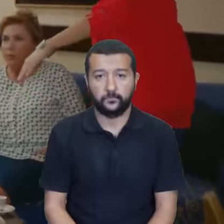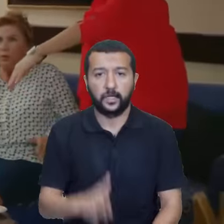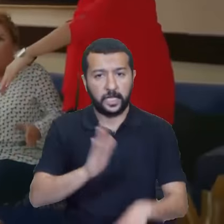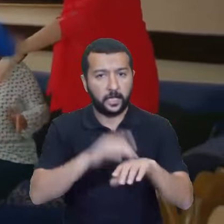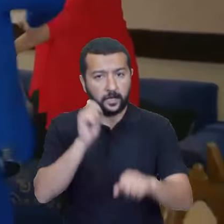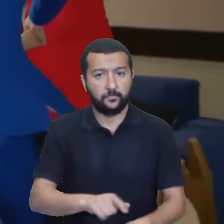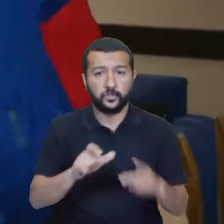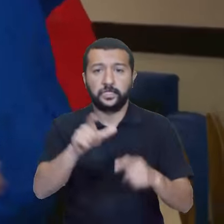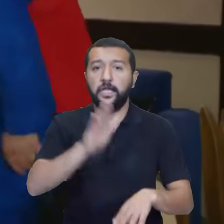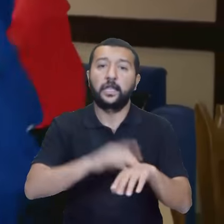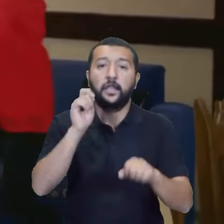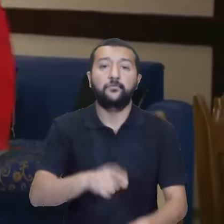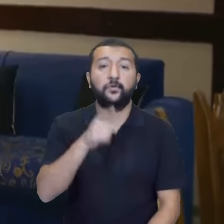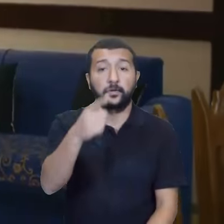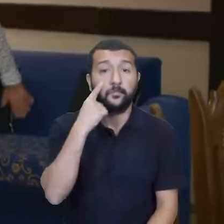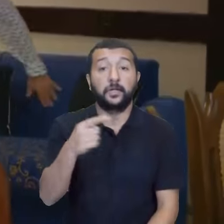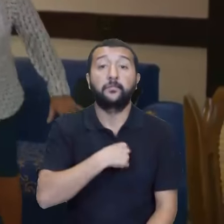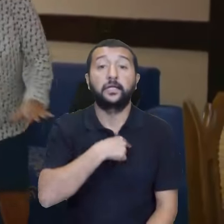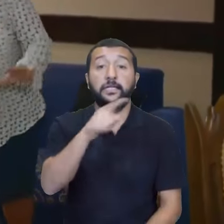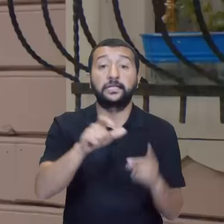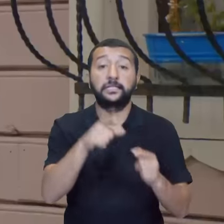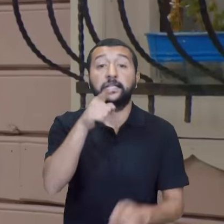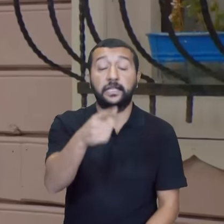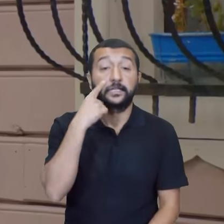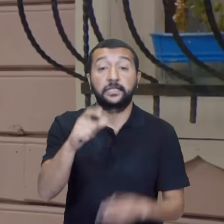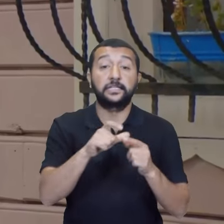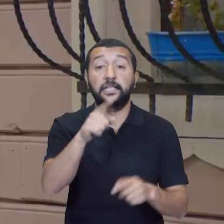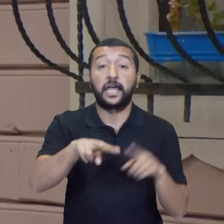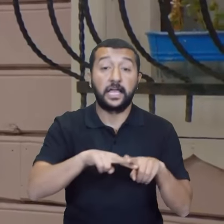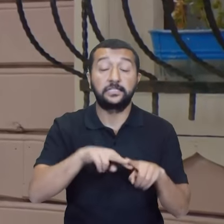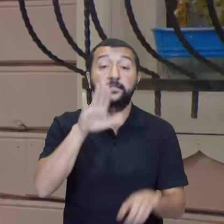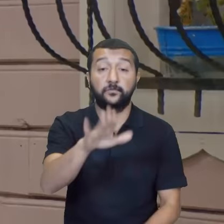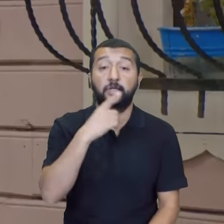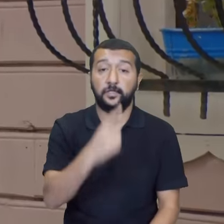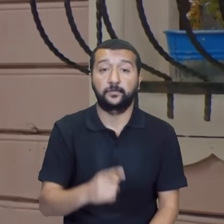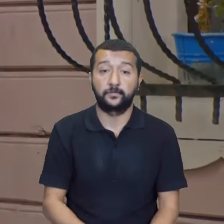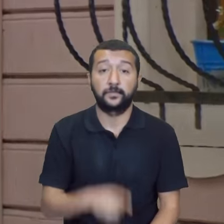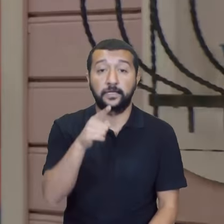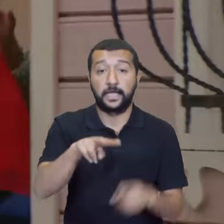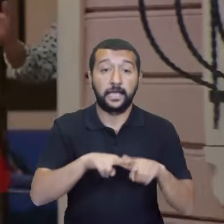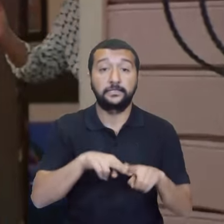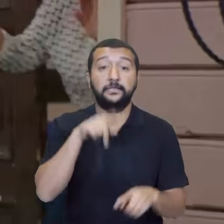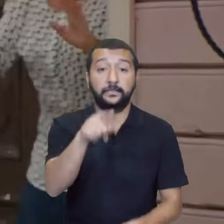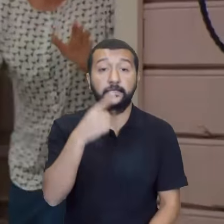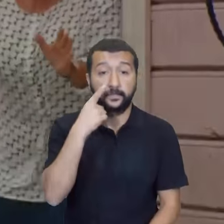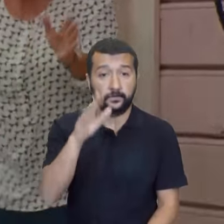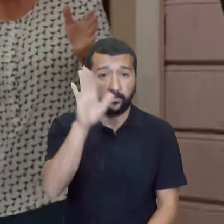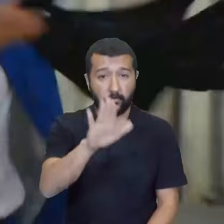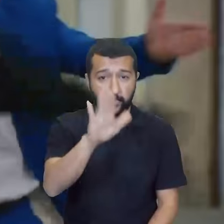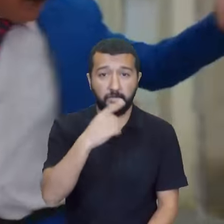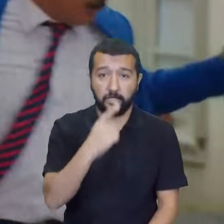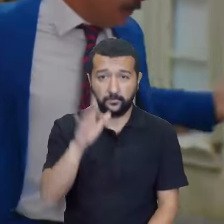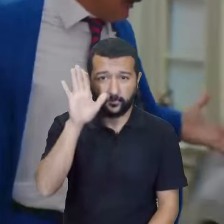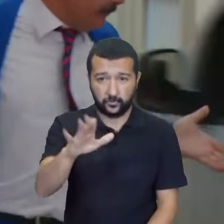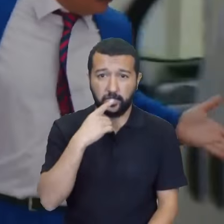Ne yapıyorsun? Şener, ne yapıyorsun? Bana bakın. Şener! Şener, Ayşen! Kolundan tuttuğu gibi evden çıktılar. Geçen araba